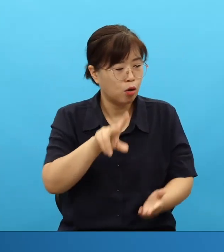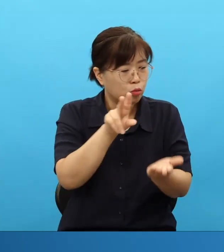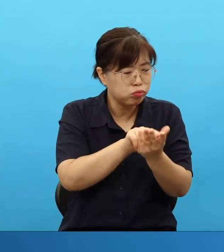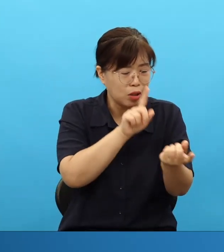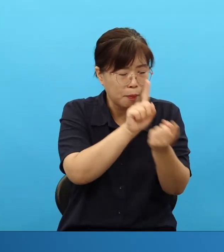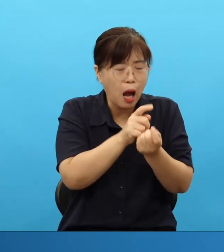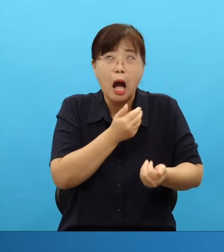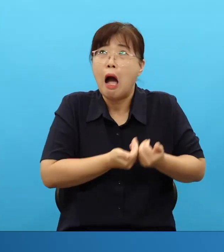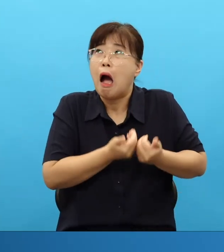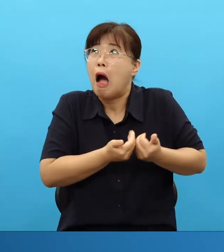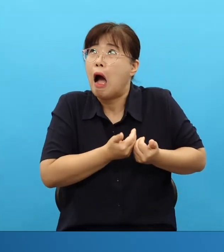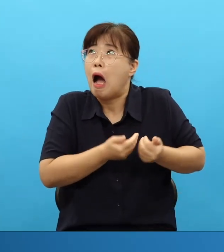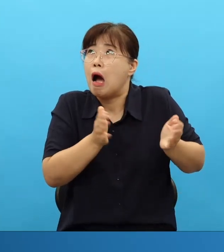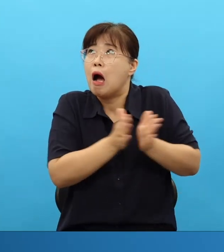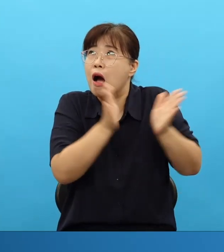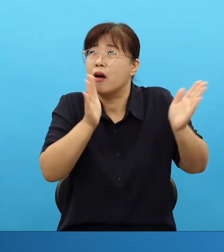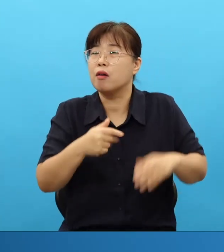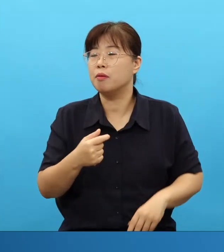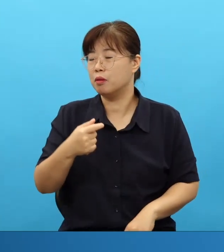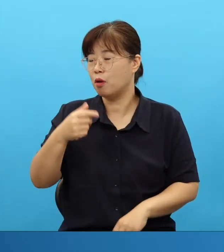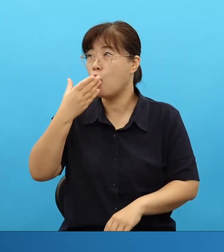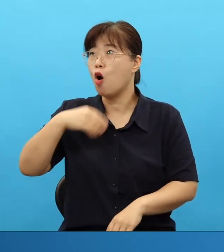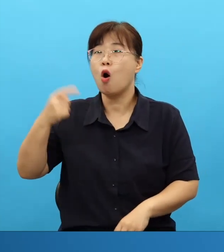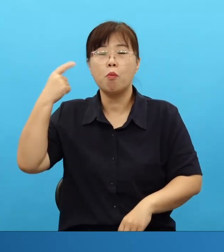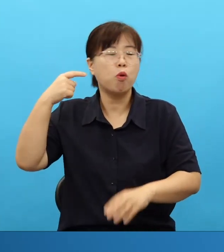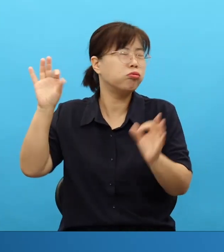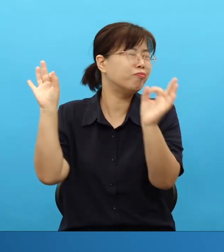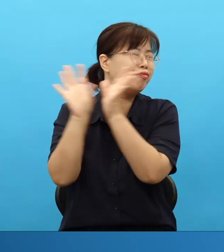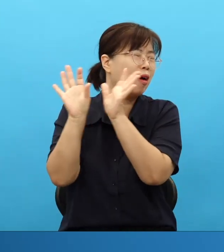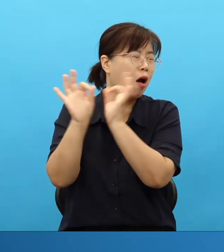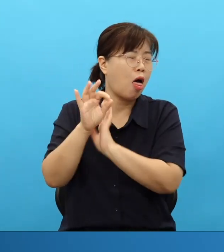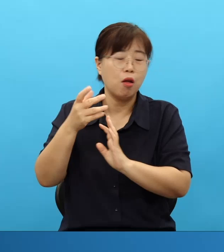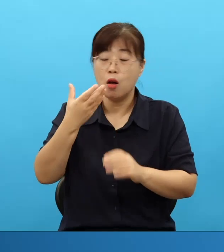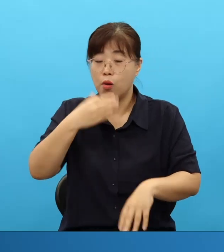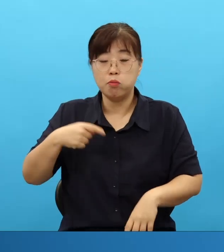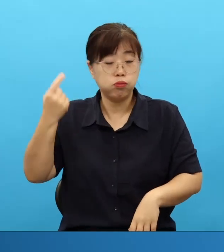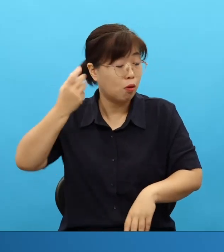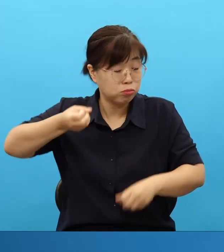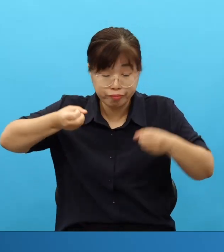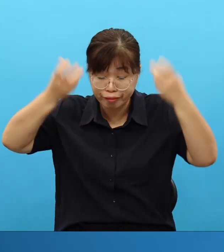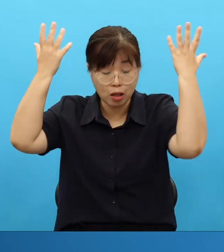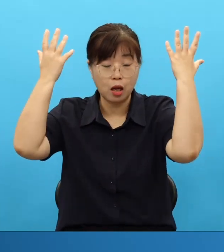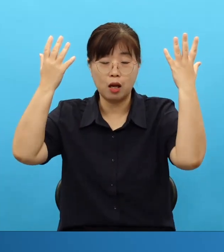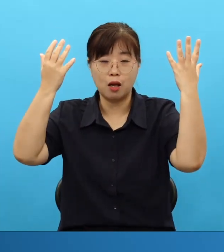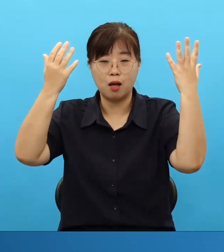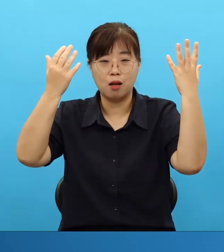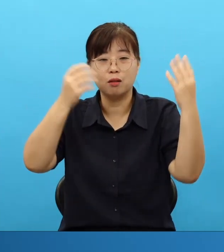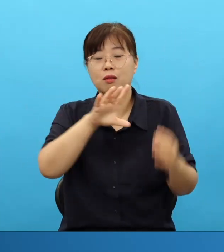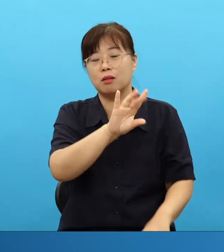없어이 만들어주는게 세가지과 검시 제 중요한다는